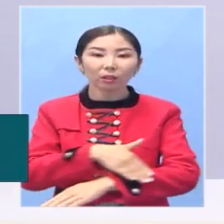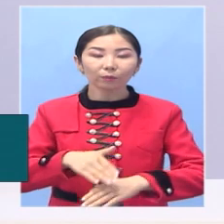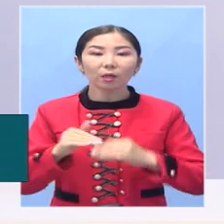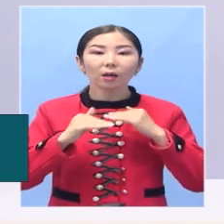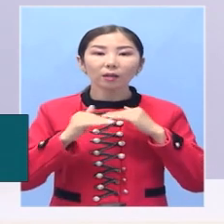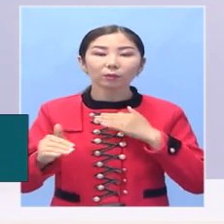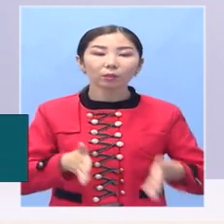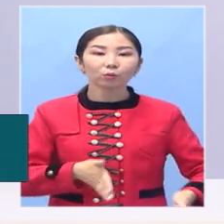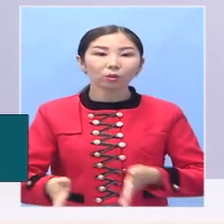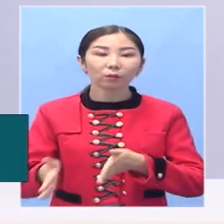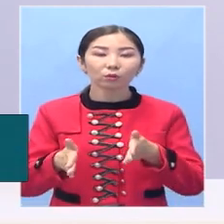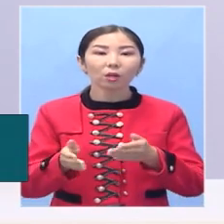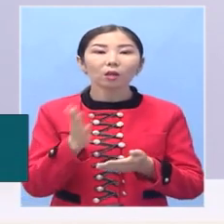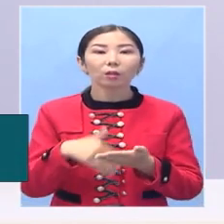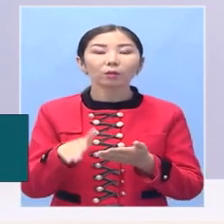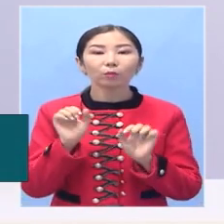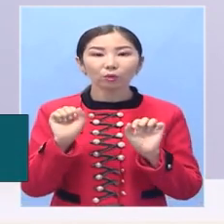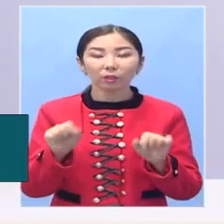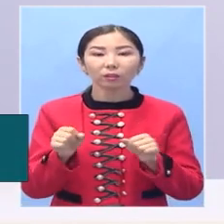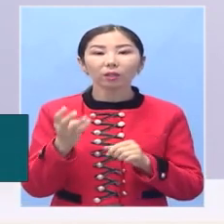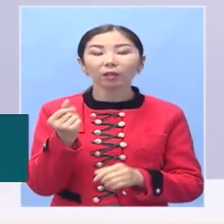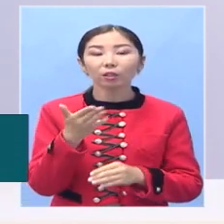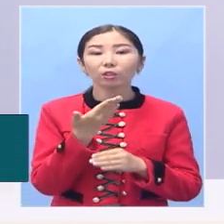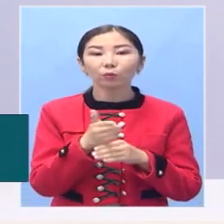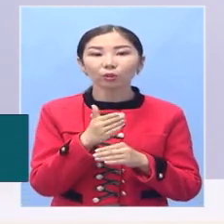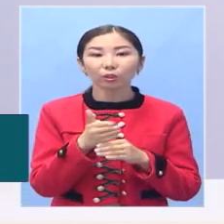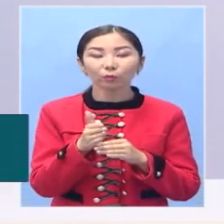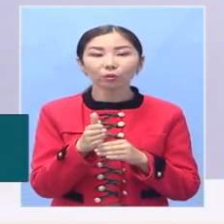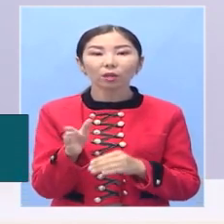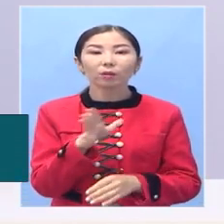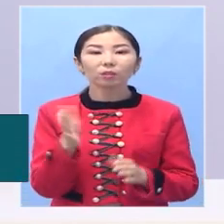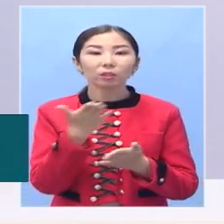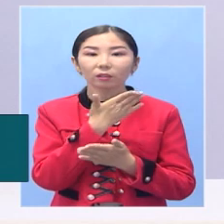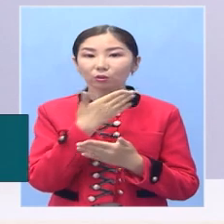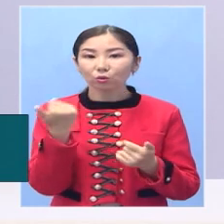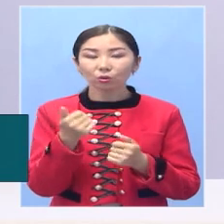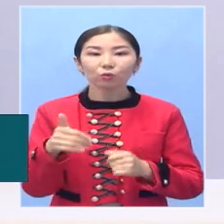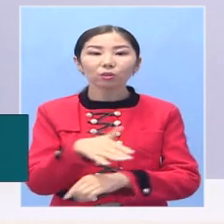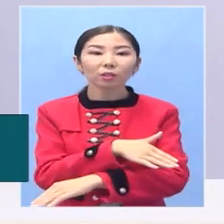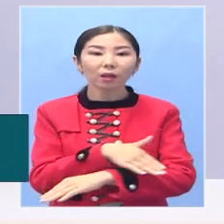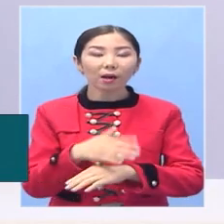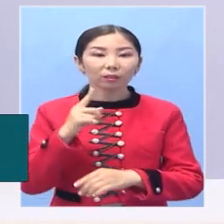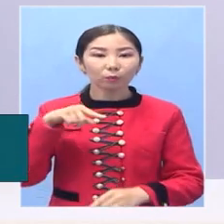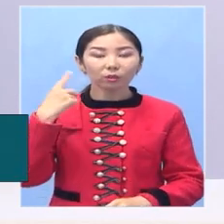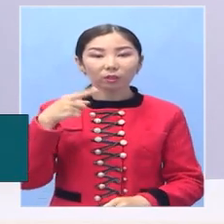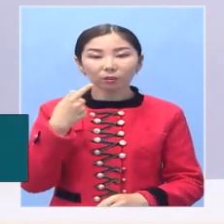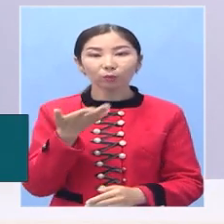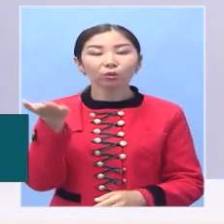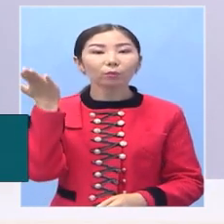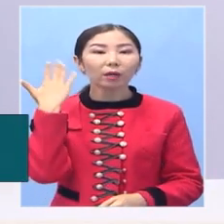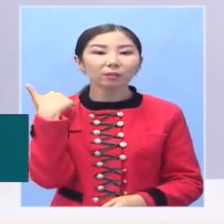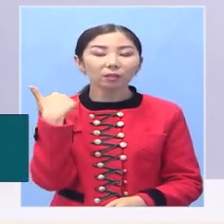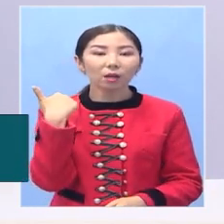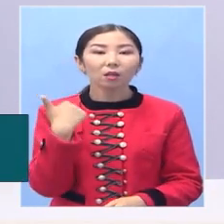асфальт жабын түседі, қаражат бөлінетін болса. Ол мысалы дым жоқ көшелер жаңа айтып кеткен басында.